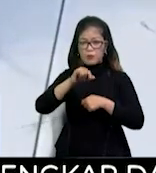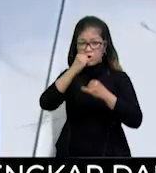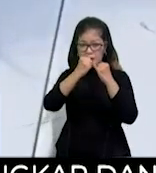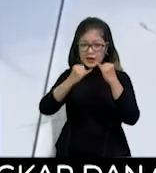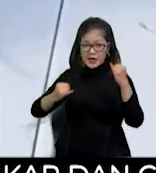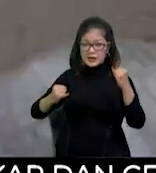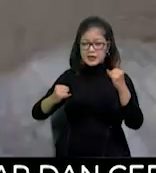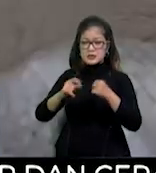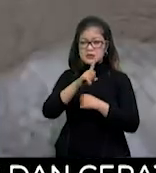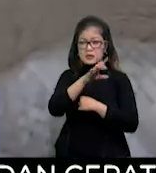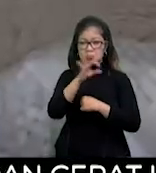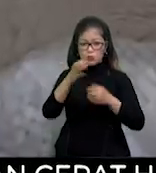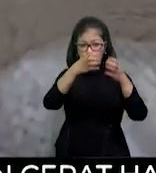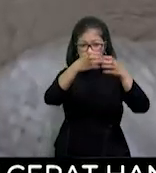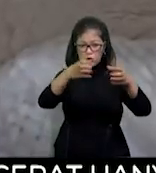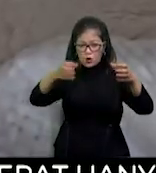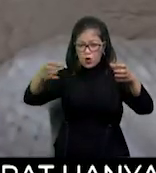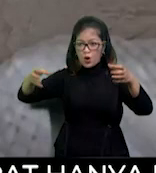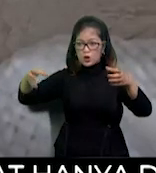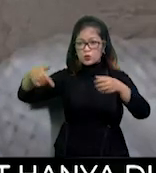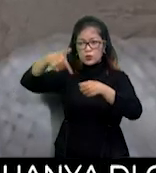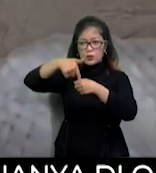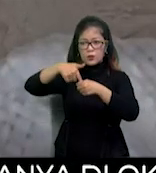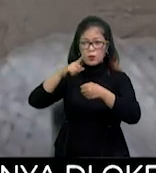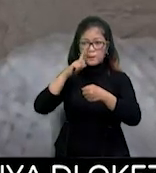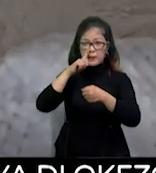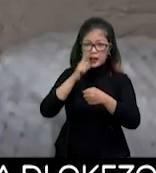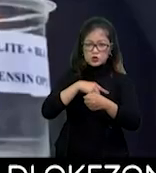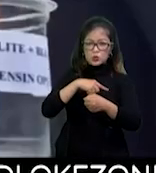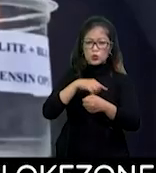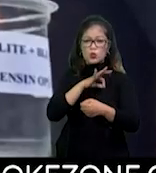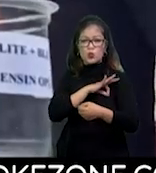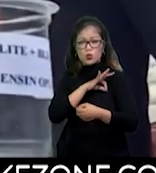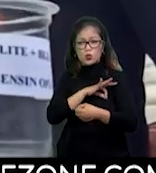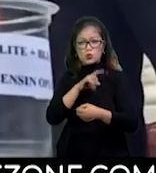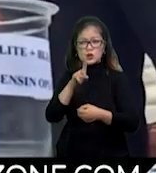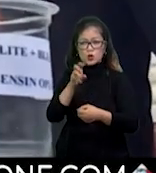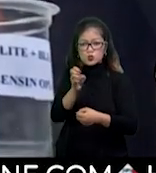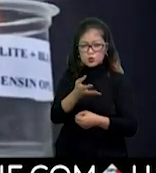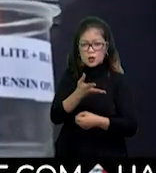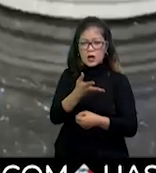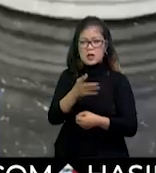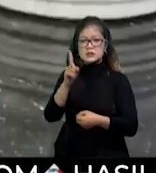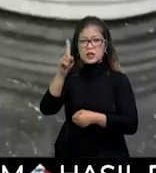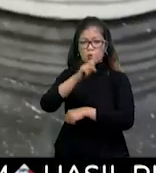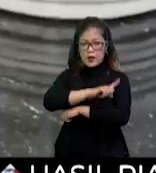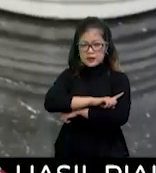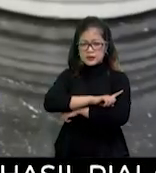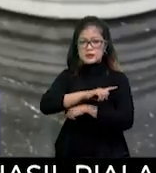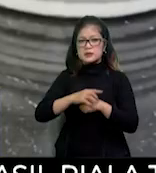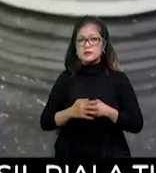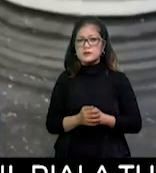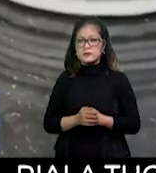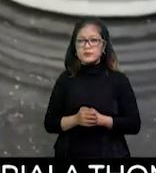liter BBM premium palsu dengan keuntungan mencapai 1 juta rupiah per hari. Akibat perbuatannya, pelaku terancam hukuman 6 tahun